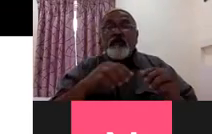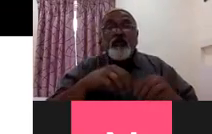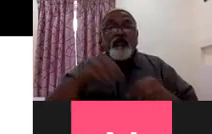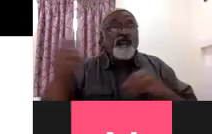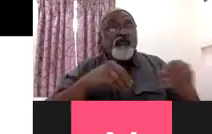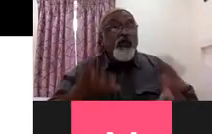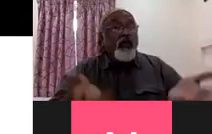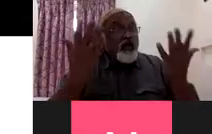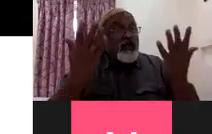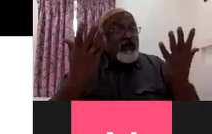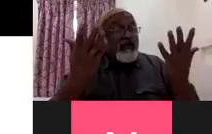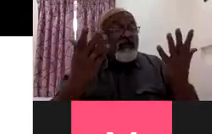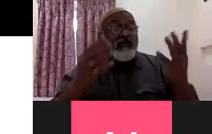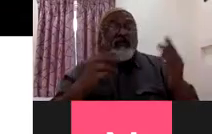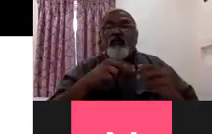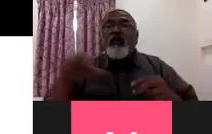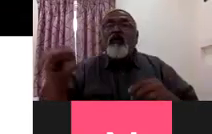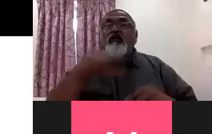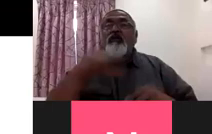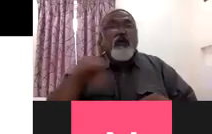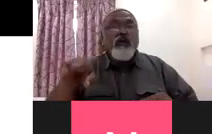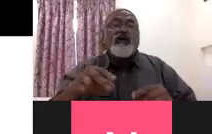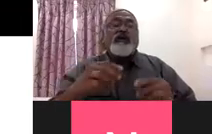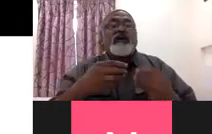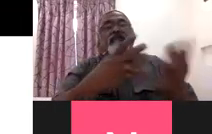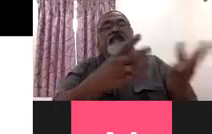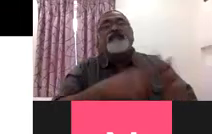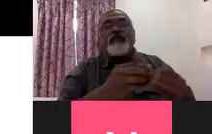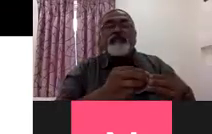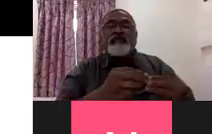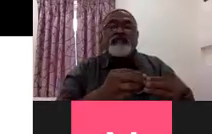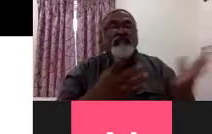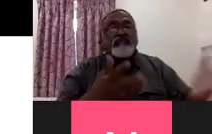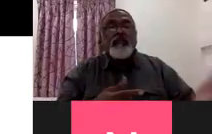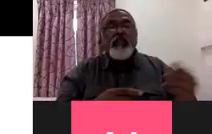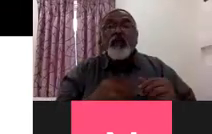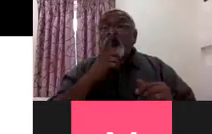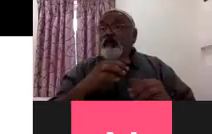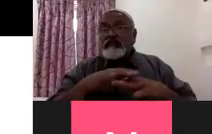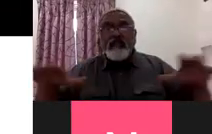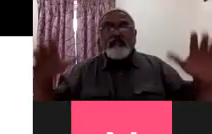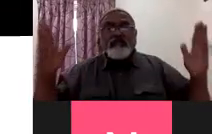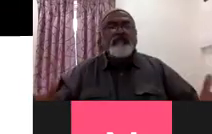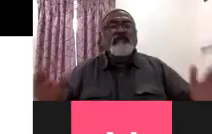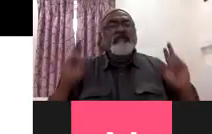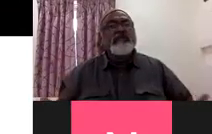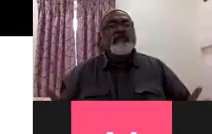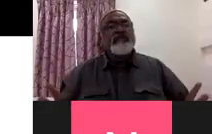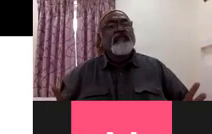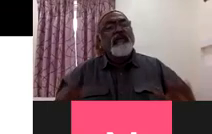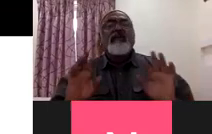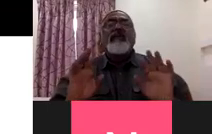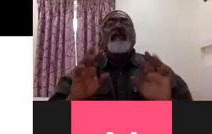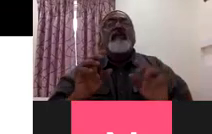मैं एज अ ओनर एज अ यू कैन से एज अ जेनरस ओनर उसको संभाल के रखूँ, रिजर्व करके रखूँ फॉर द